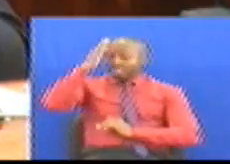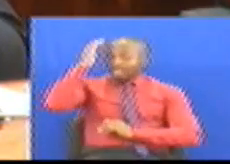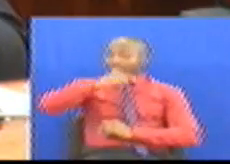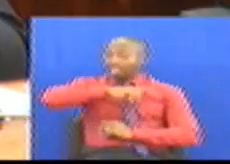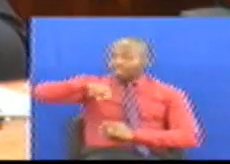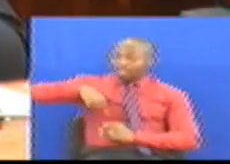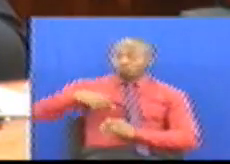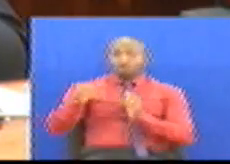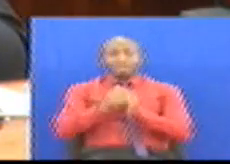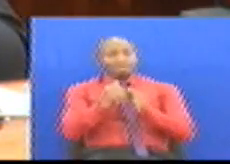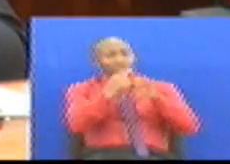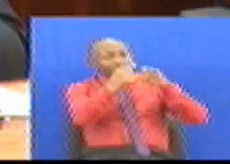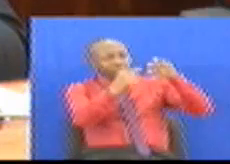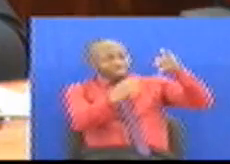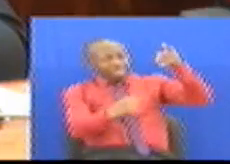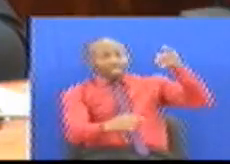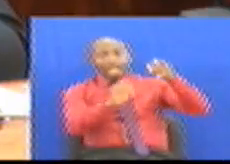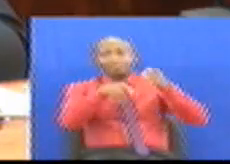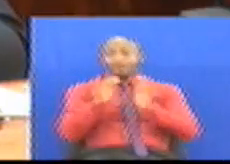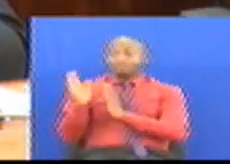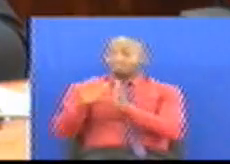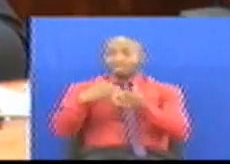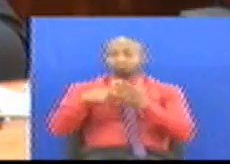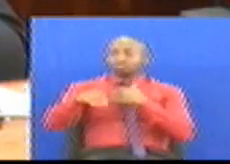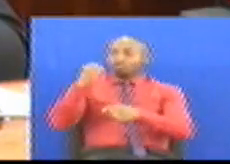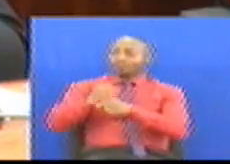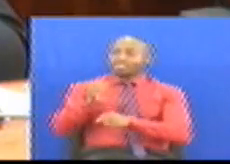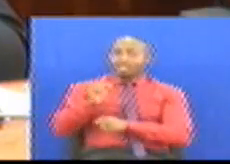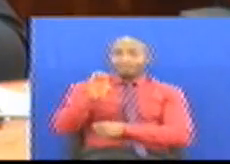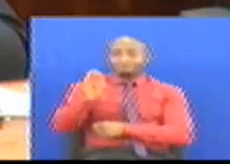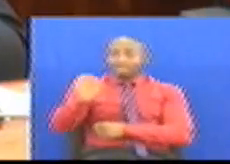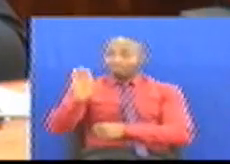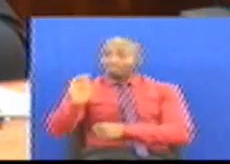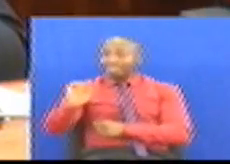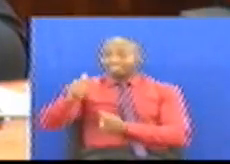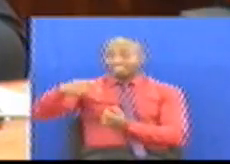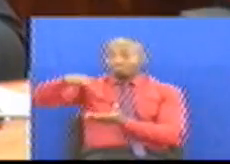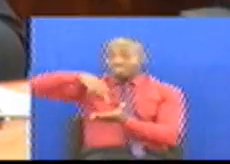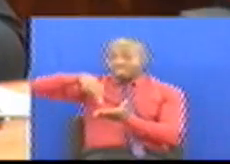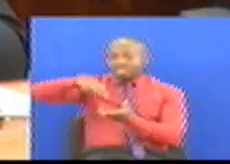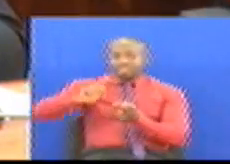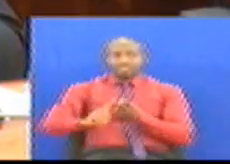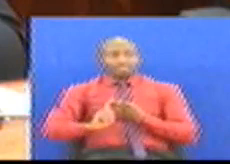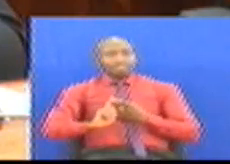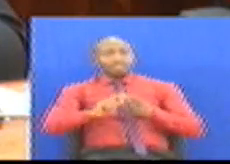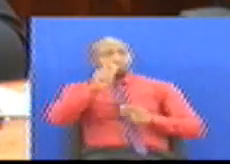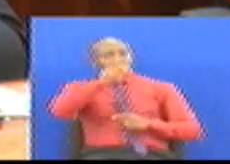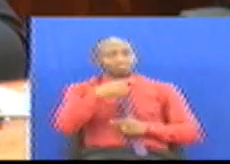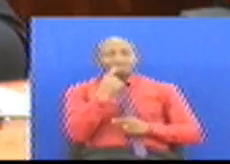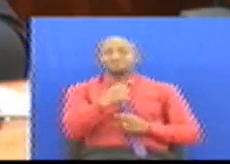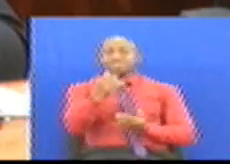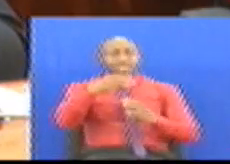mambo haya yafuatayo ambayo mnakwenda kuyafanyia Babati mjini. Kwanza kuna mwongeaji alisema kwamba hakuna fedha za maabara